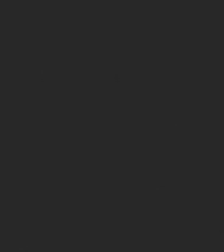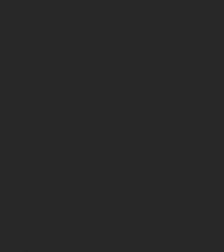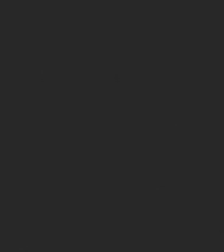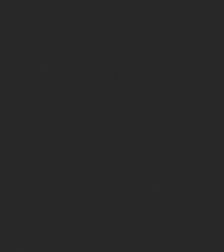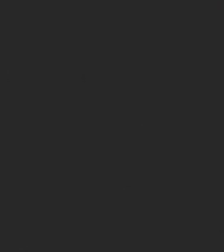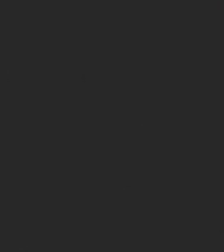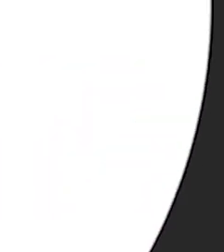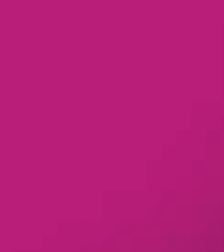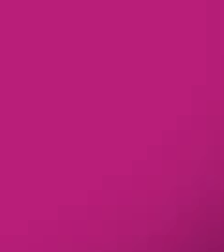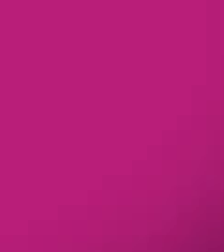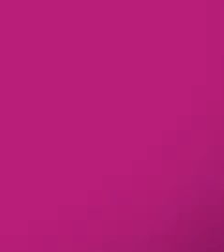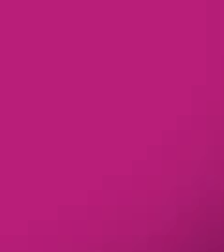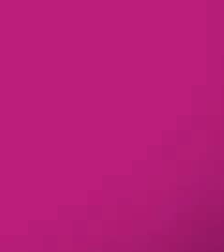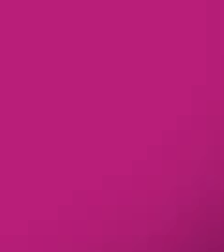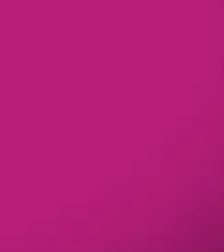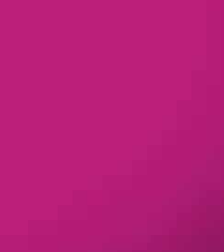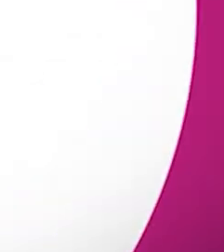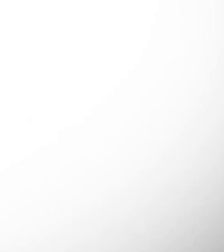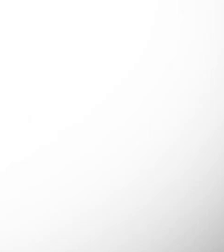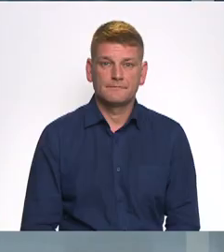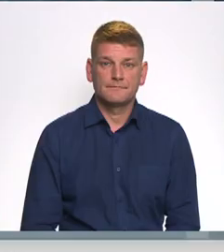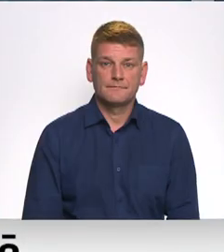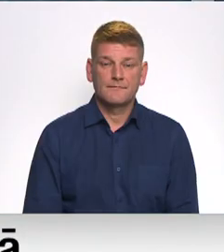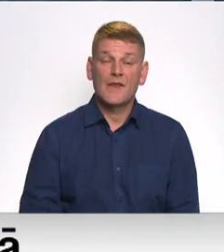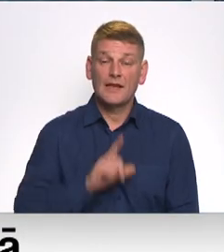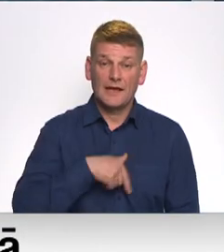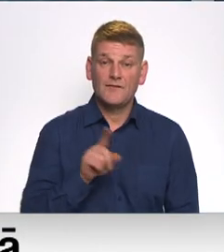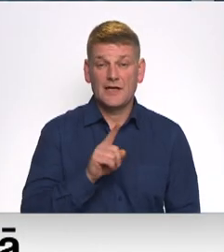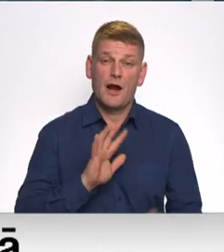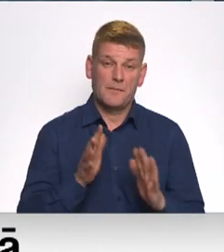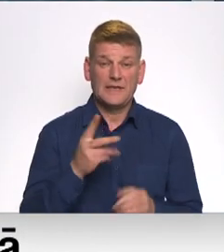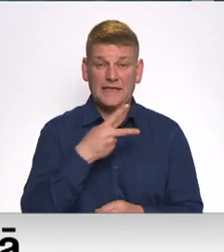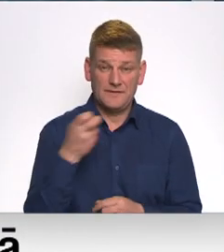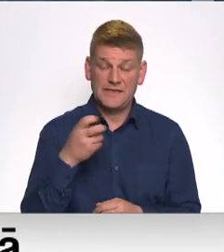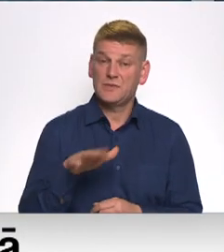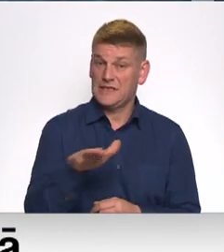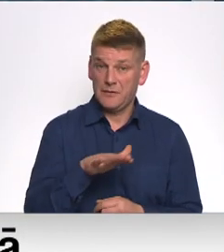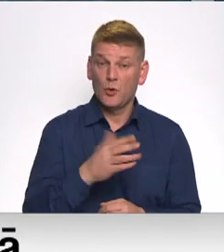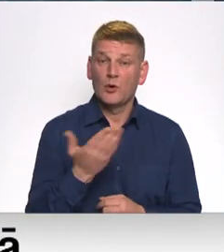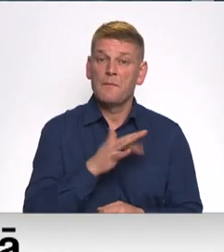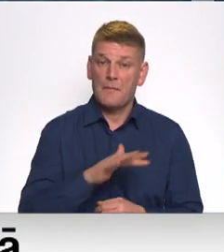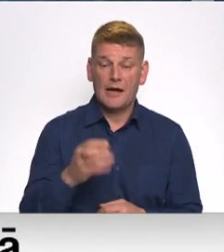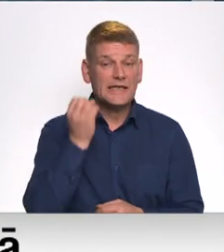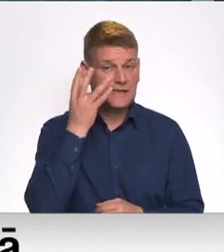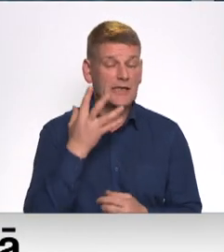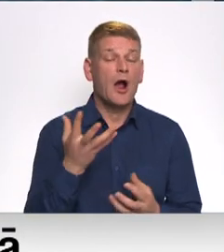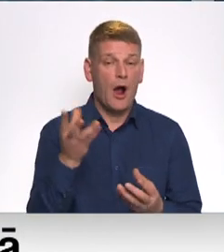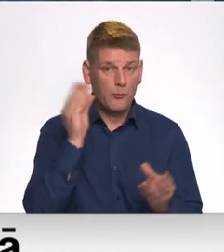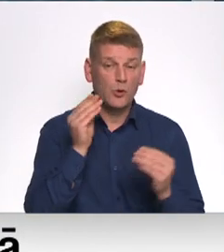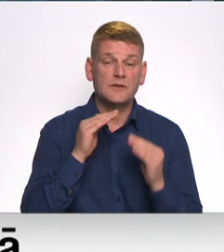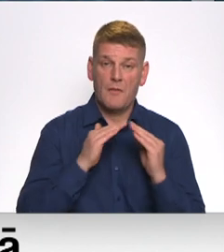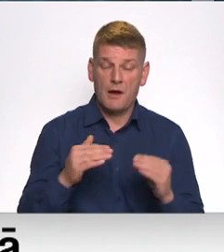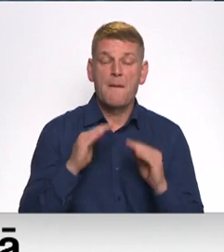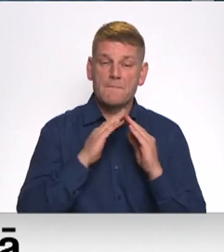Re, viss ēters ir te! Latvijā ir aptuveni 200 ģimeņu, kurās bērni izglītību apgūst mājās,